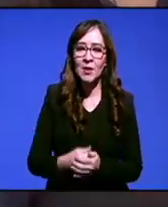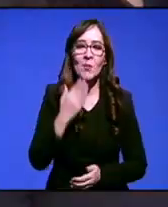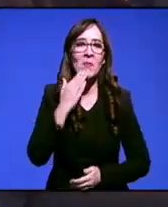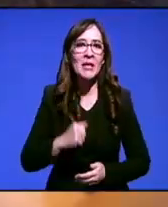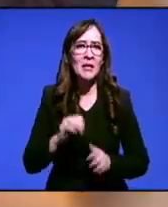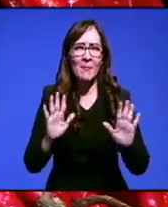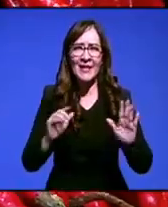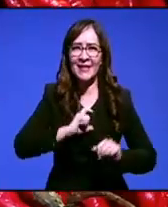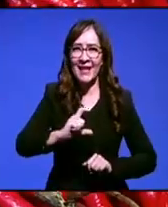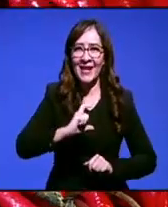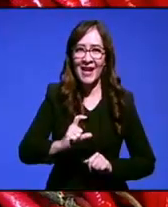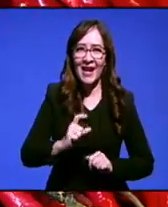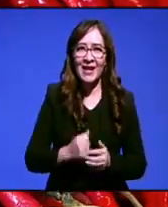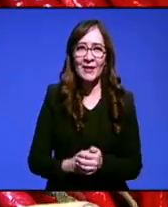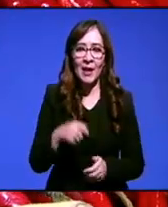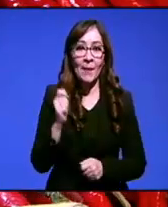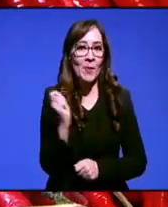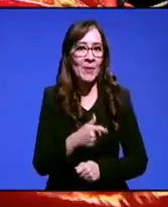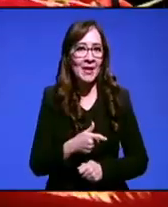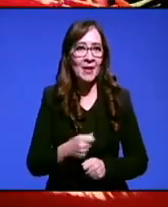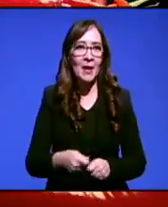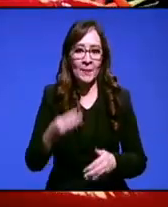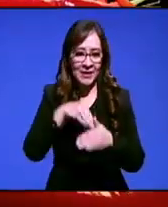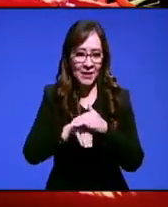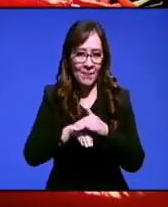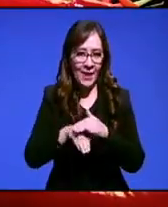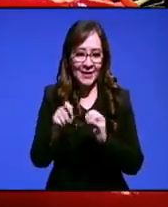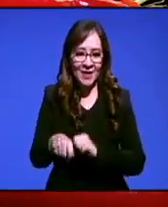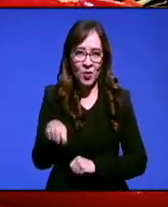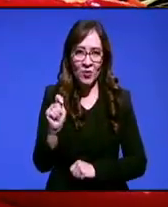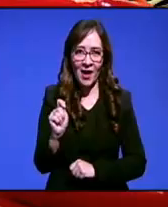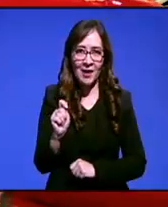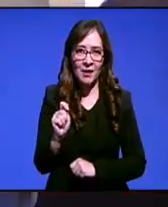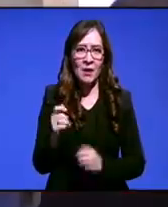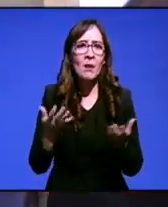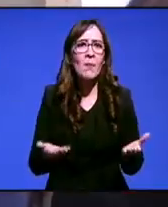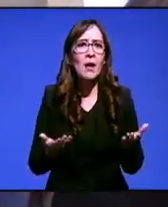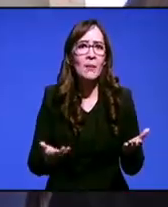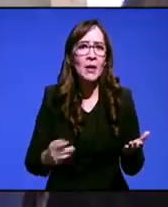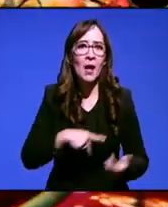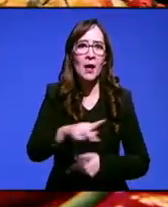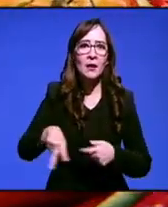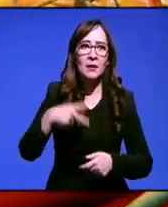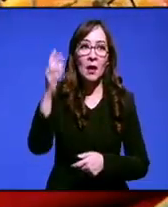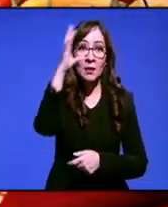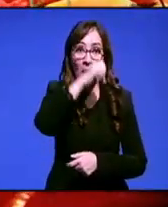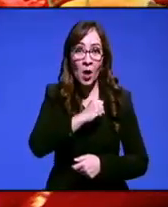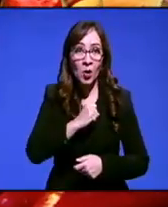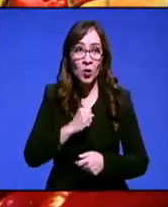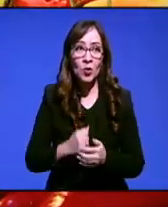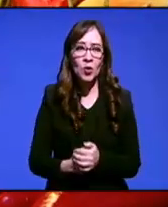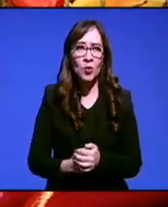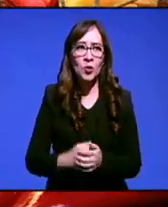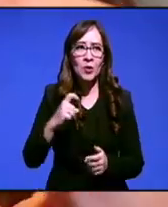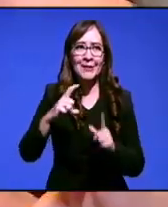gitu nih dalam memilih dan menyimpan sayuran. Gimana cara kita tahu cabai itu bagus atau enggak? Jadi dia lebih lurus kayak